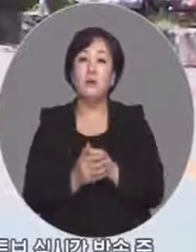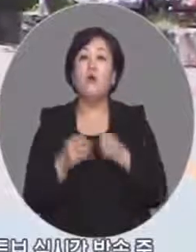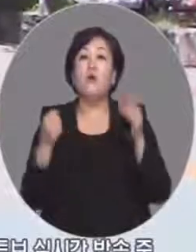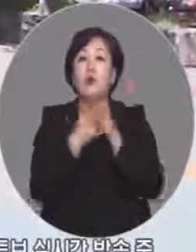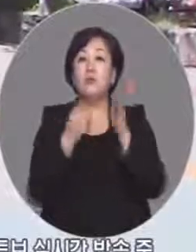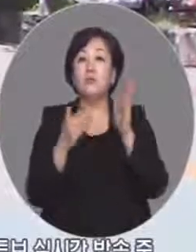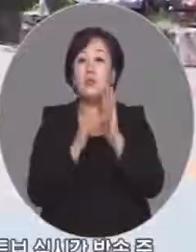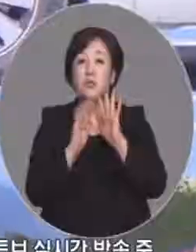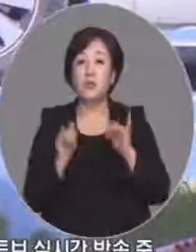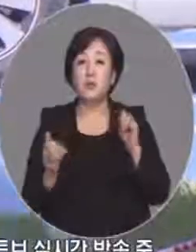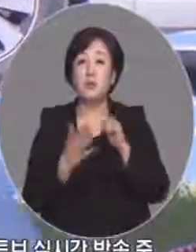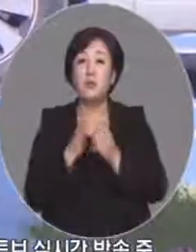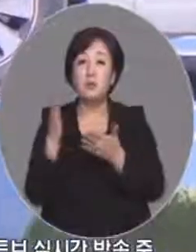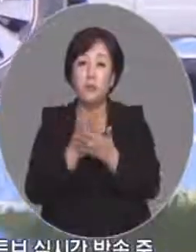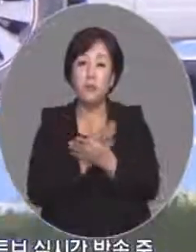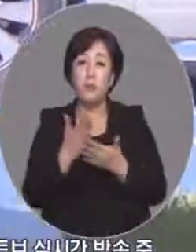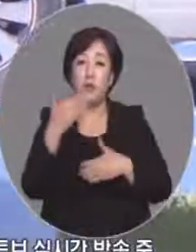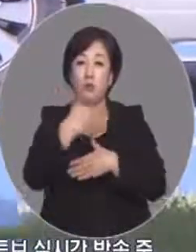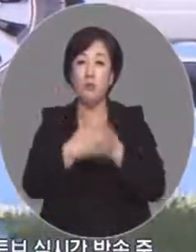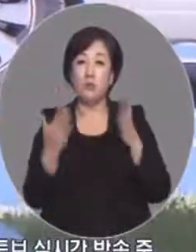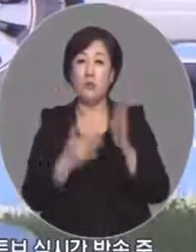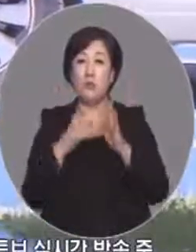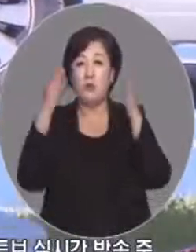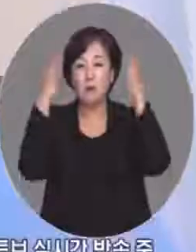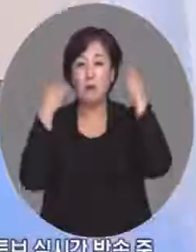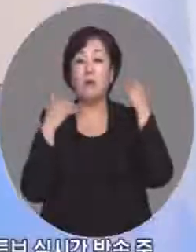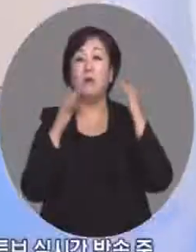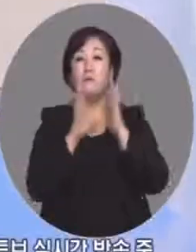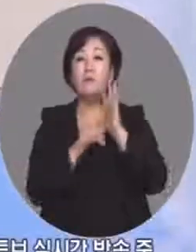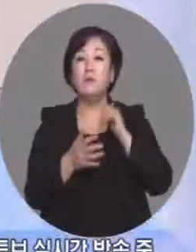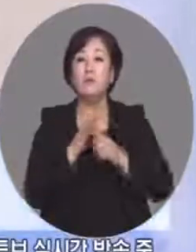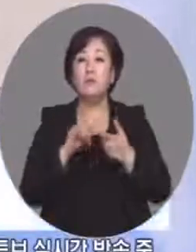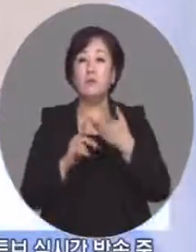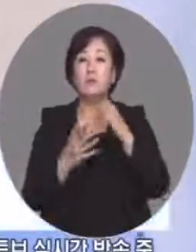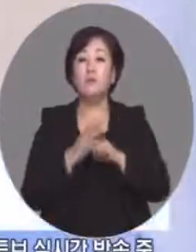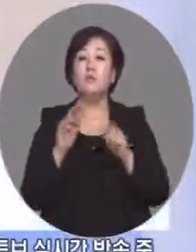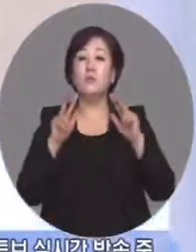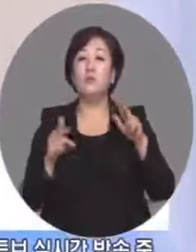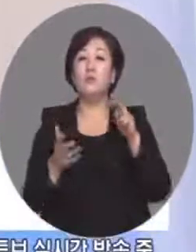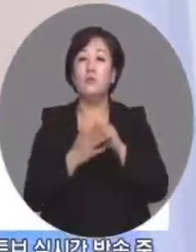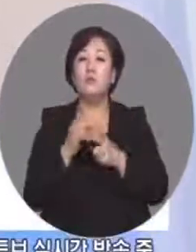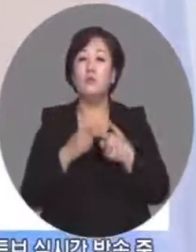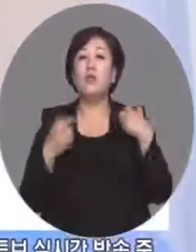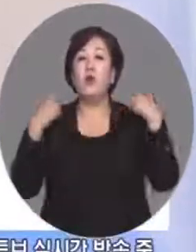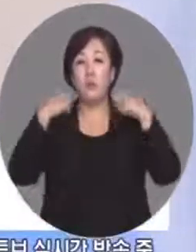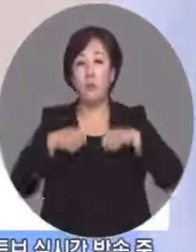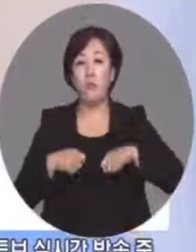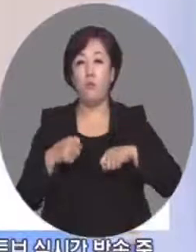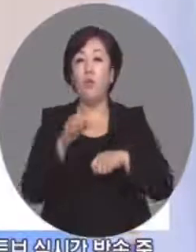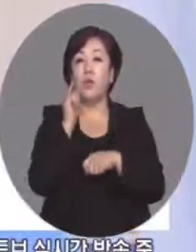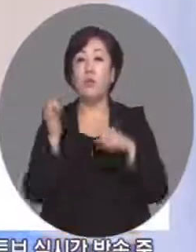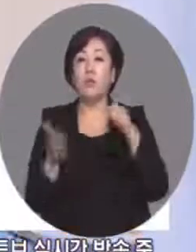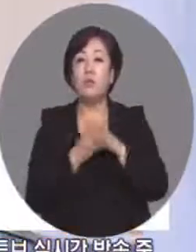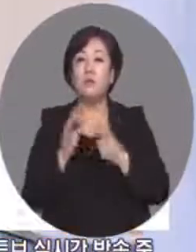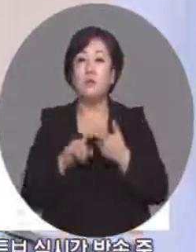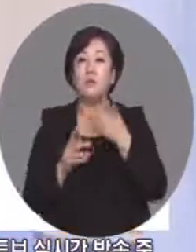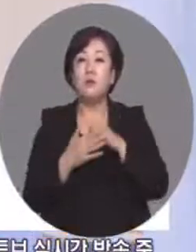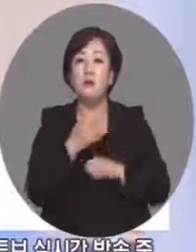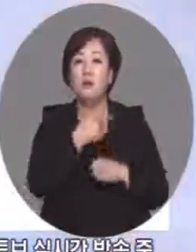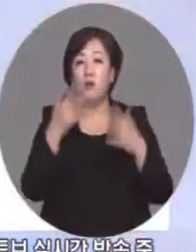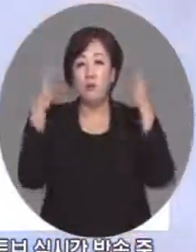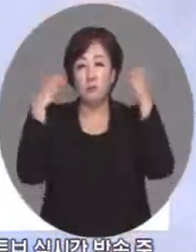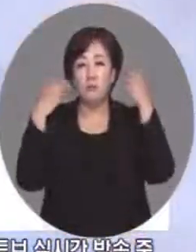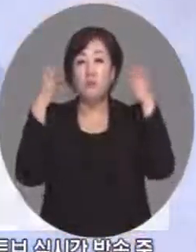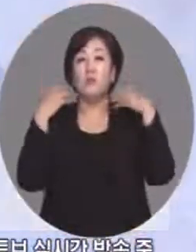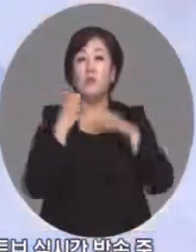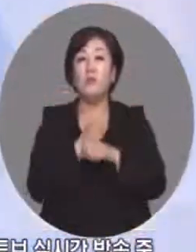확진자를 가려내는 선별진료소엔 여름철 무더위에도 긴팔 많이 입어도 더운데 지금 방호복까지 입고 있으니까 땀도 많이